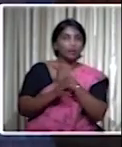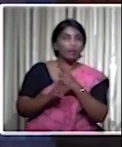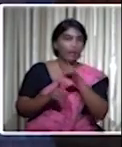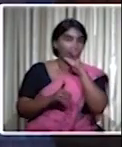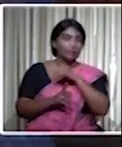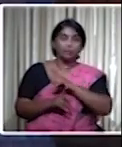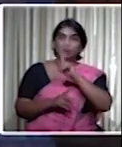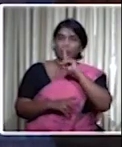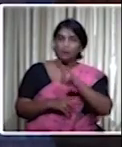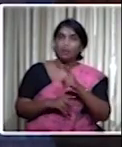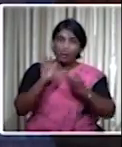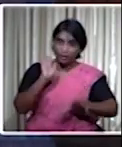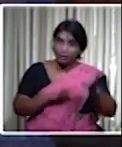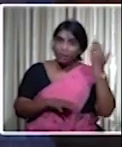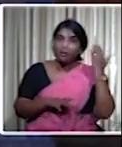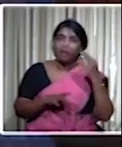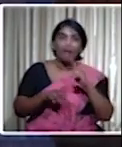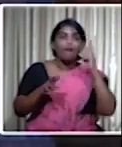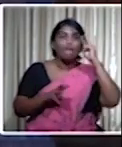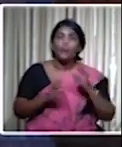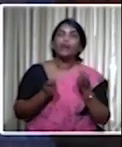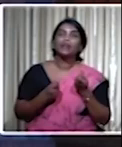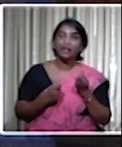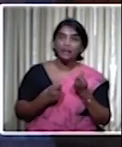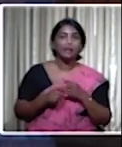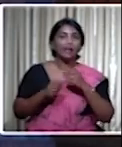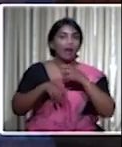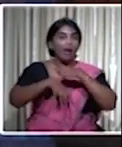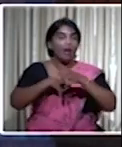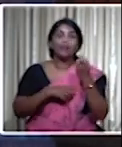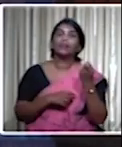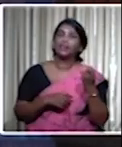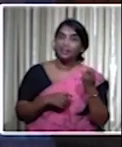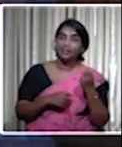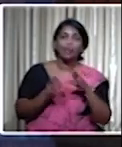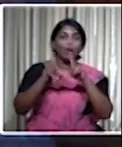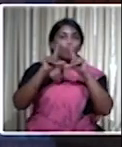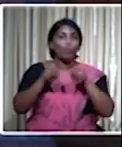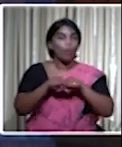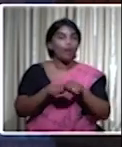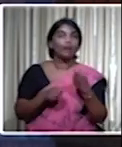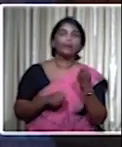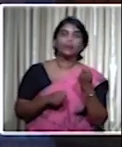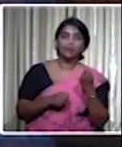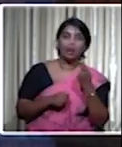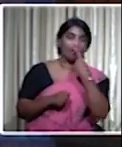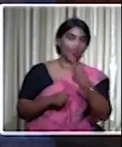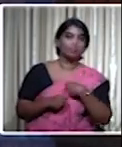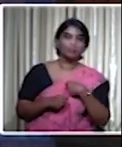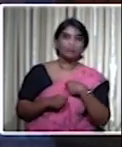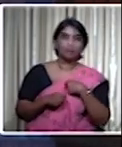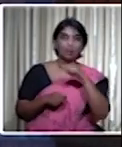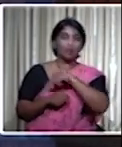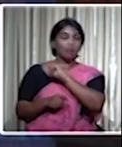ලැජ්ජනත් වහනවා පොලේ ගියාද වම්බටු කීයද ගහල කීයද පලා කීයද කියලා අපෙන් අහනවා මේ පැත්තේ